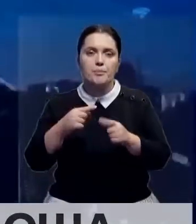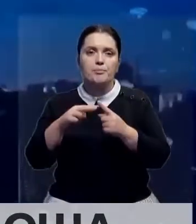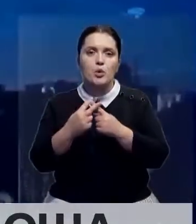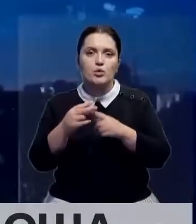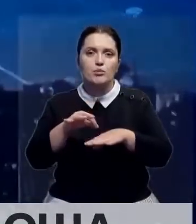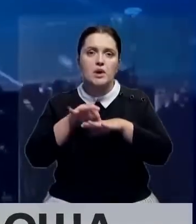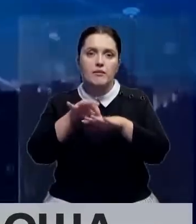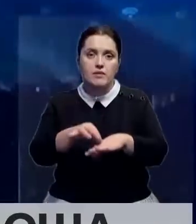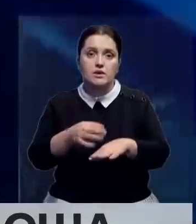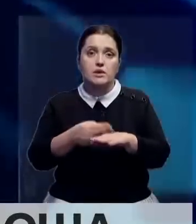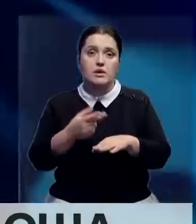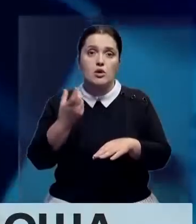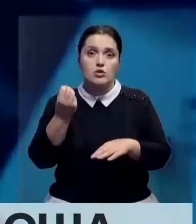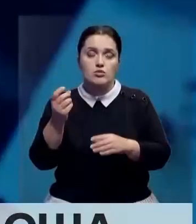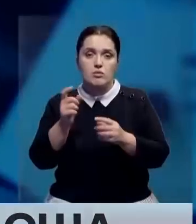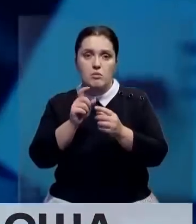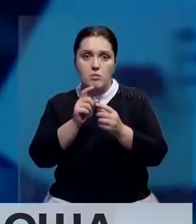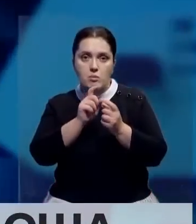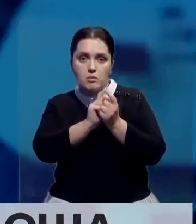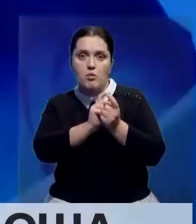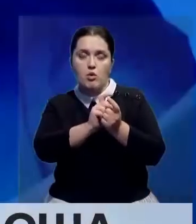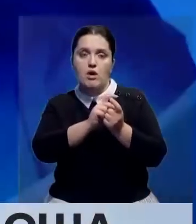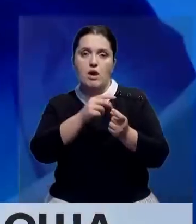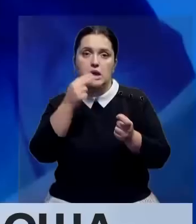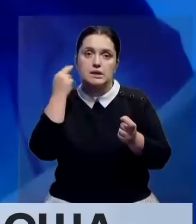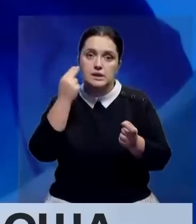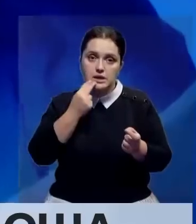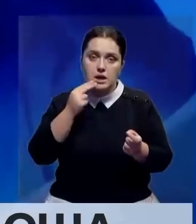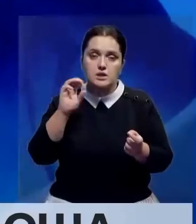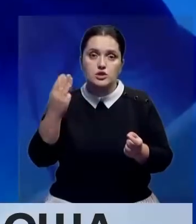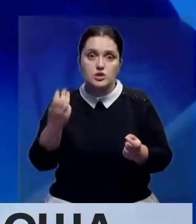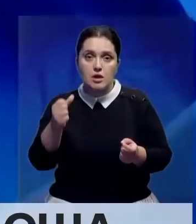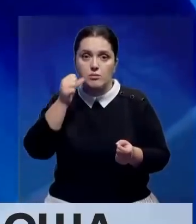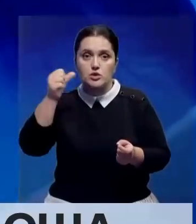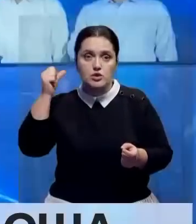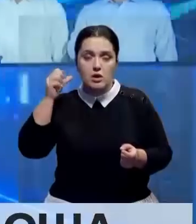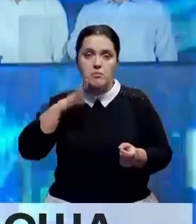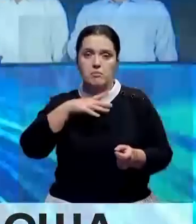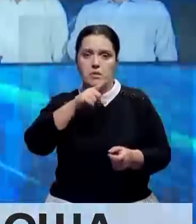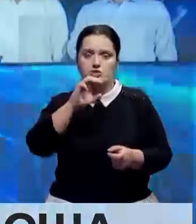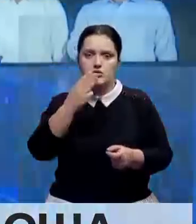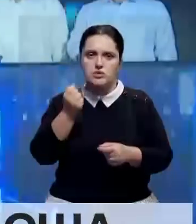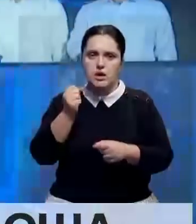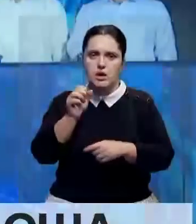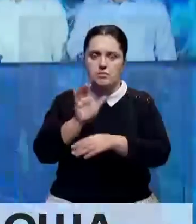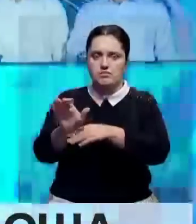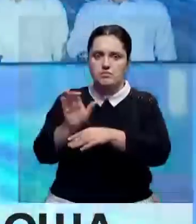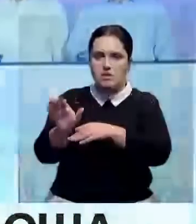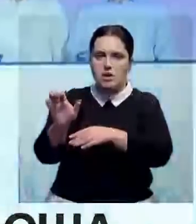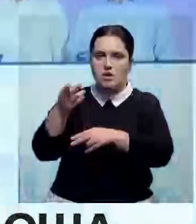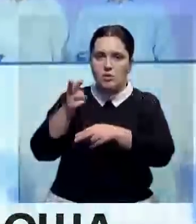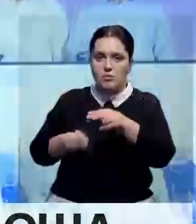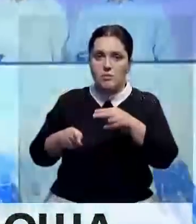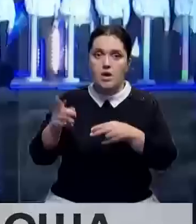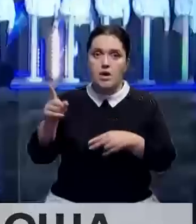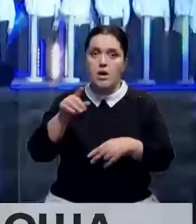Полупроводники стали еще одним полем битвы между Вашингтоном и Пекином. В прошлом году Белый дом ограничил экспорт микросхем в КНР. Эксперты такие действия